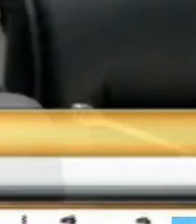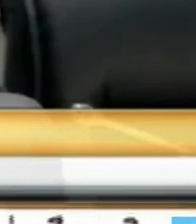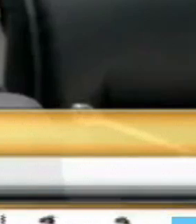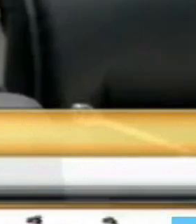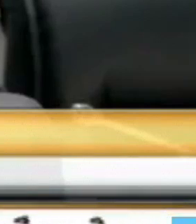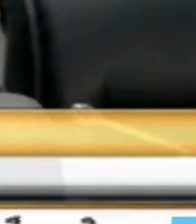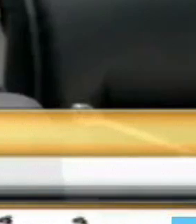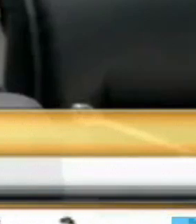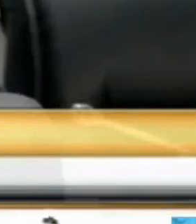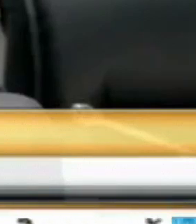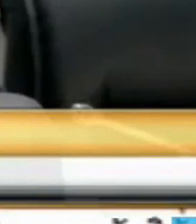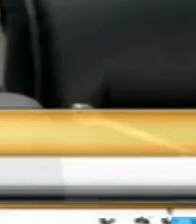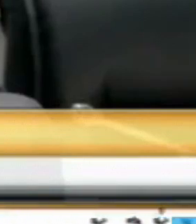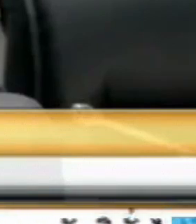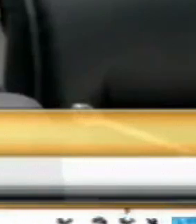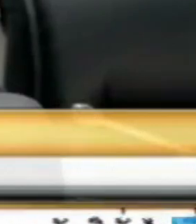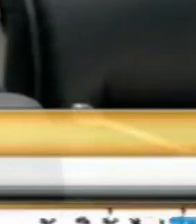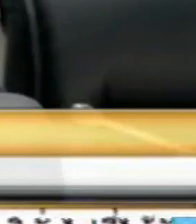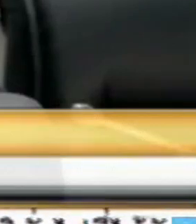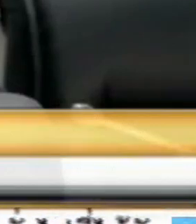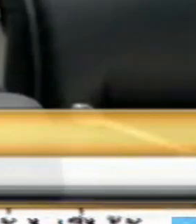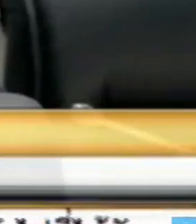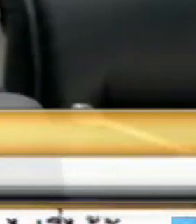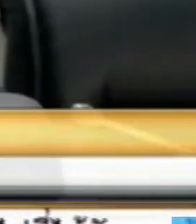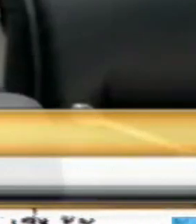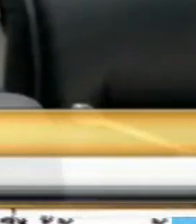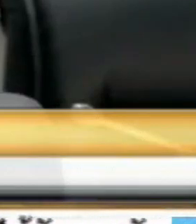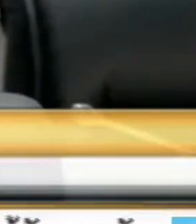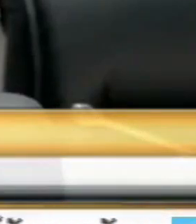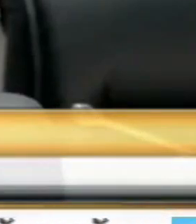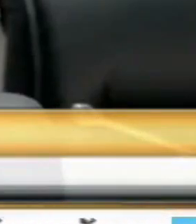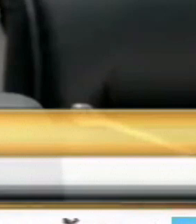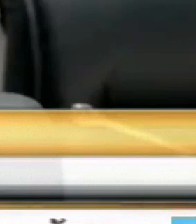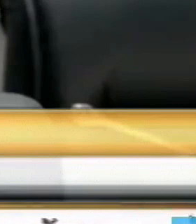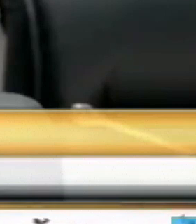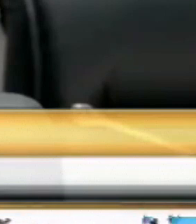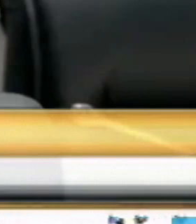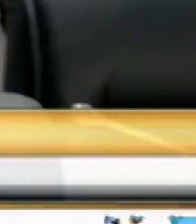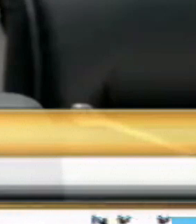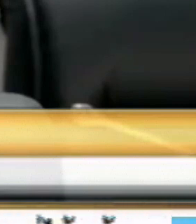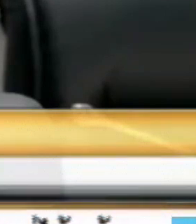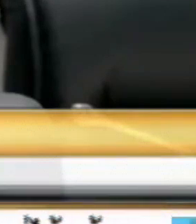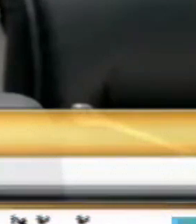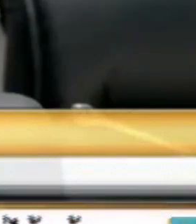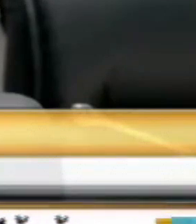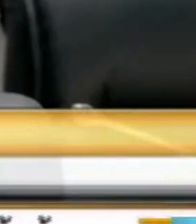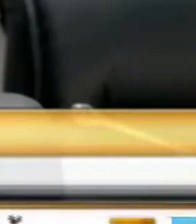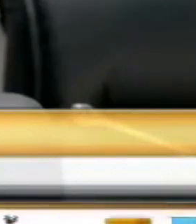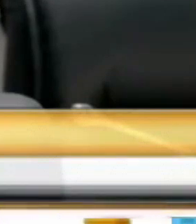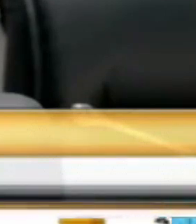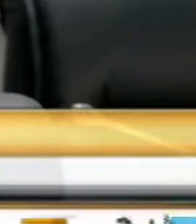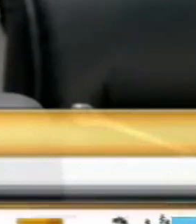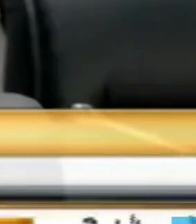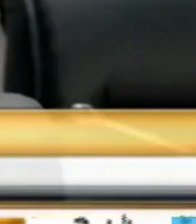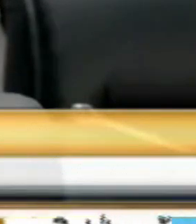ขู่ผู้ถือหุ้นบางกลุ่มเพื่อให้คัดค้านการเพิ่มทุนจนกระทั่งไม่สามารถที่จะประชุมได้ภาพออกมาเหมือนว่า